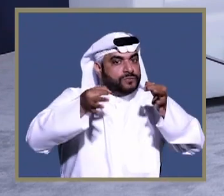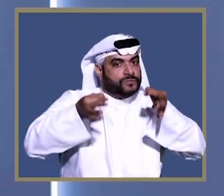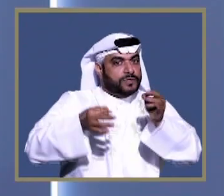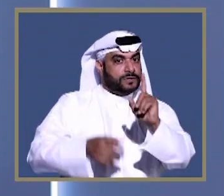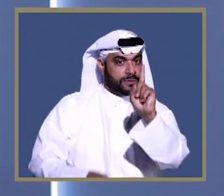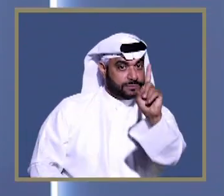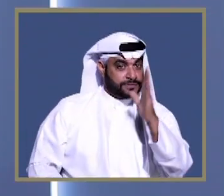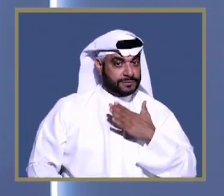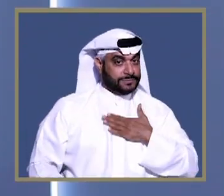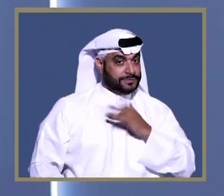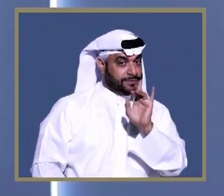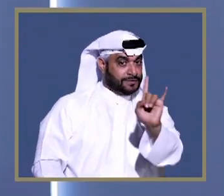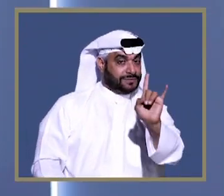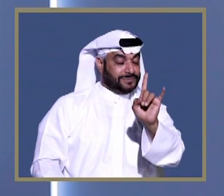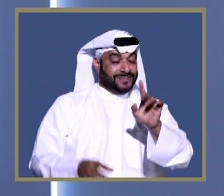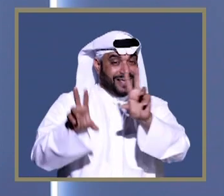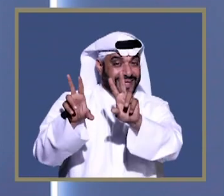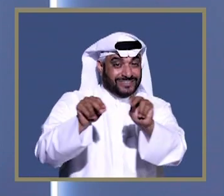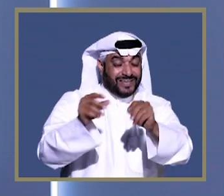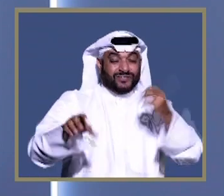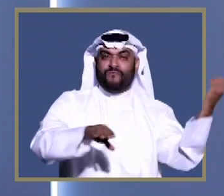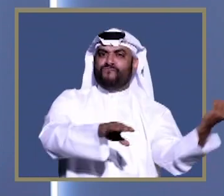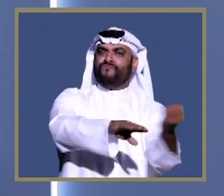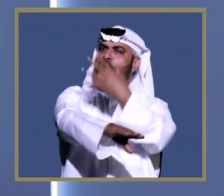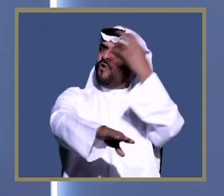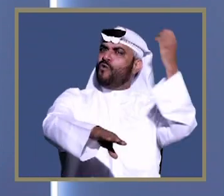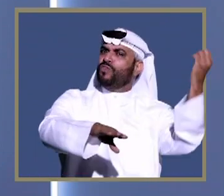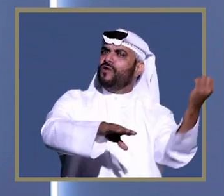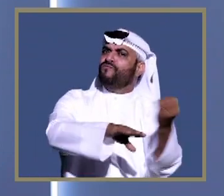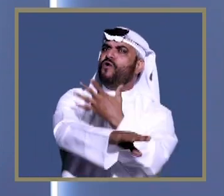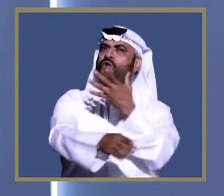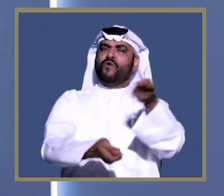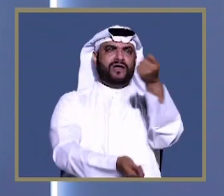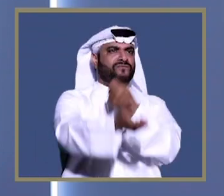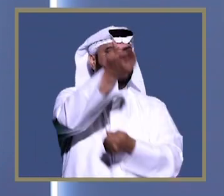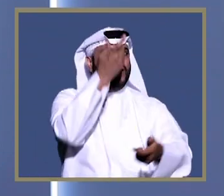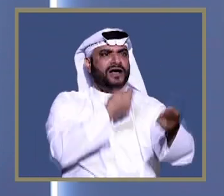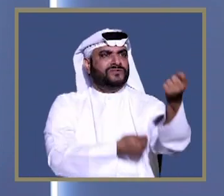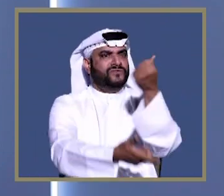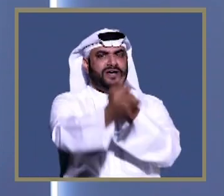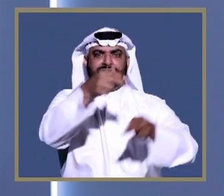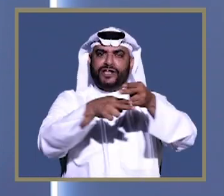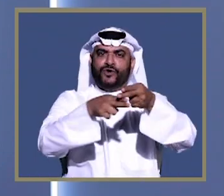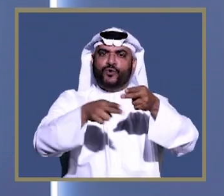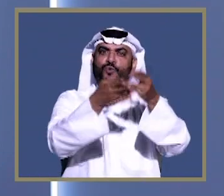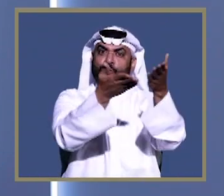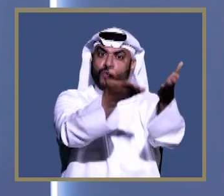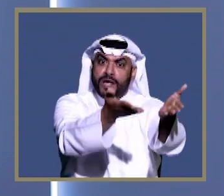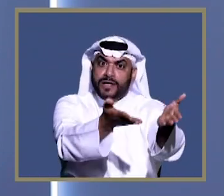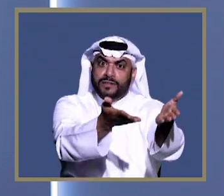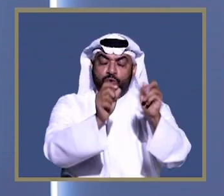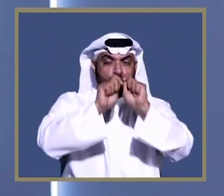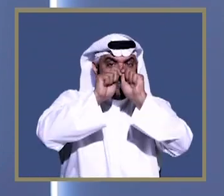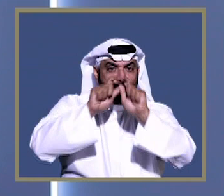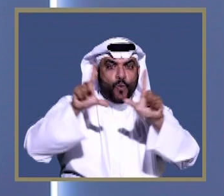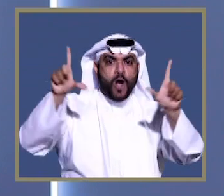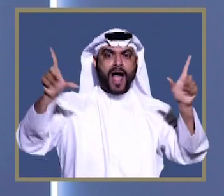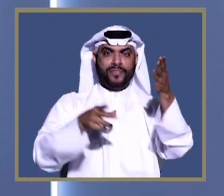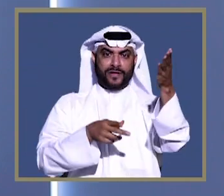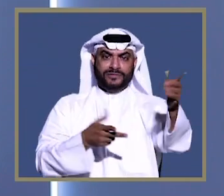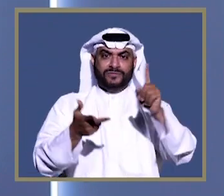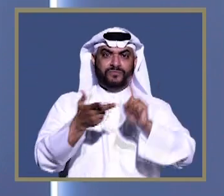التام، حتى لا تصير الفوضى العارمة في الكويت، إنزين،